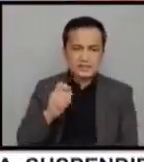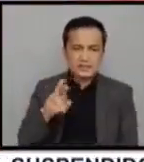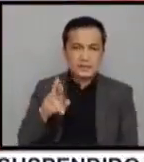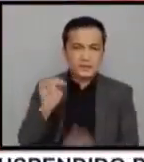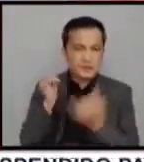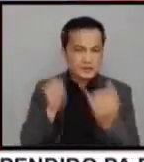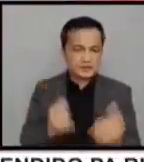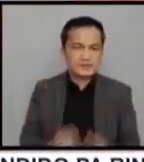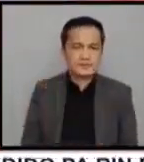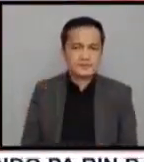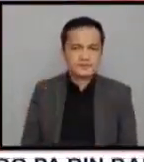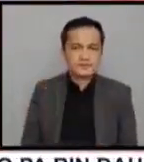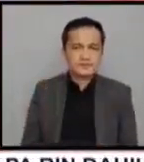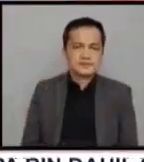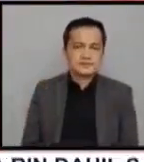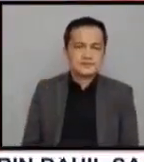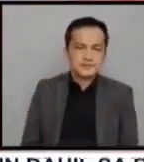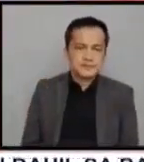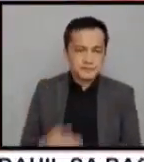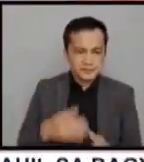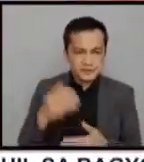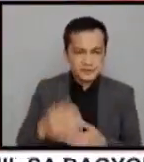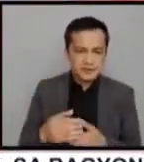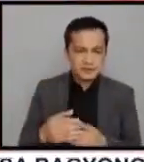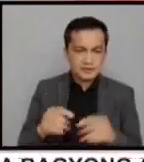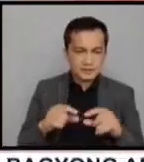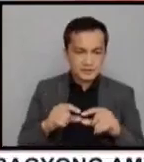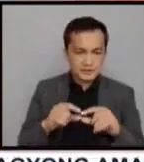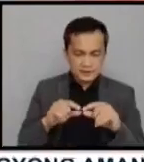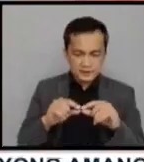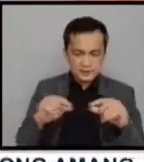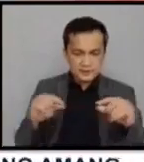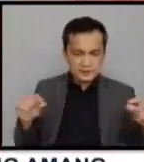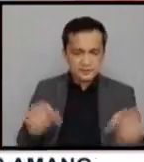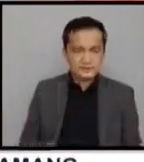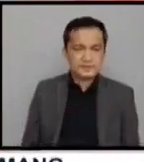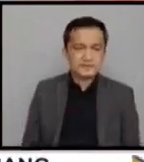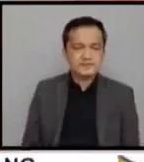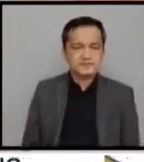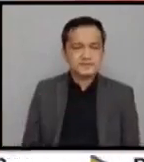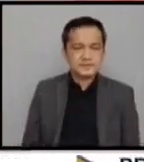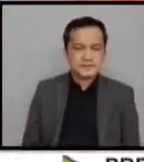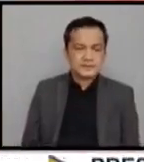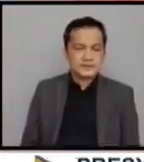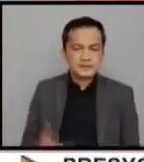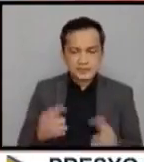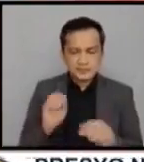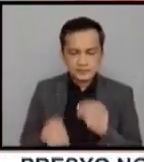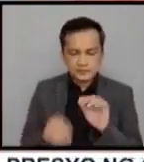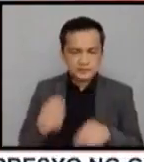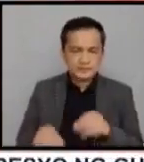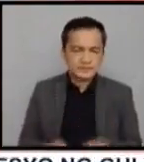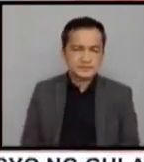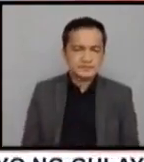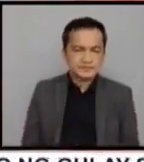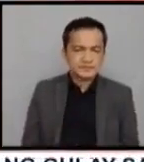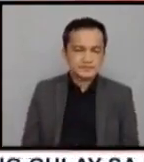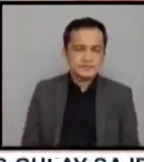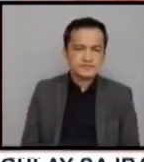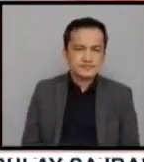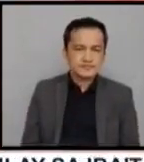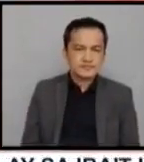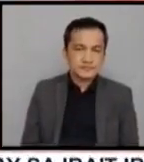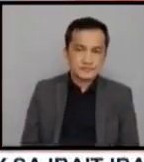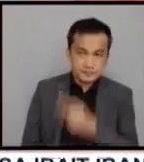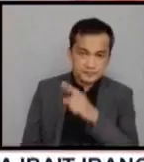then, yung name strip. So, dito namin nilalagay yung mga names and kung ano yung gusto nilang ipalagay. Okay. And yan, we use yung